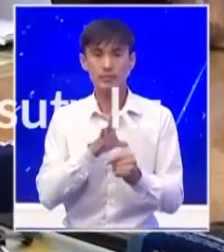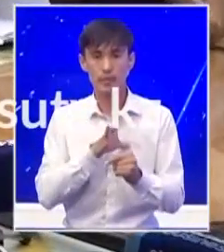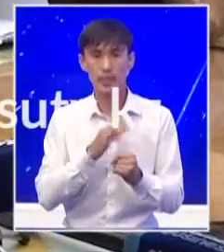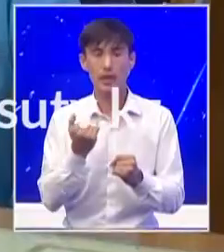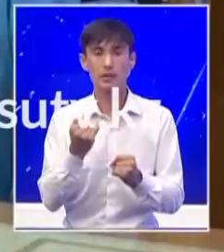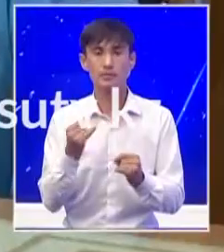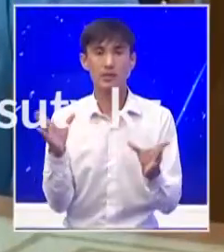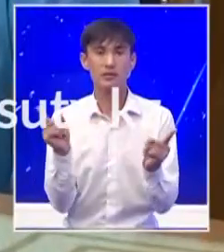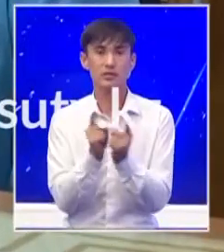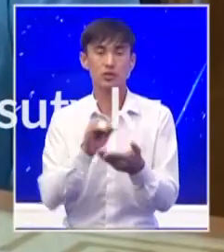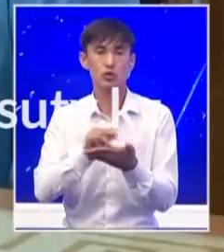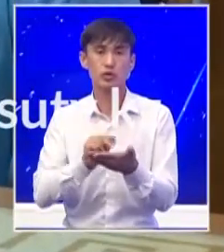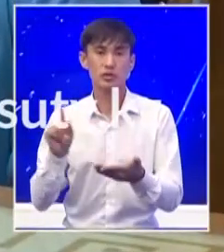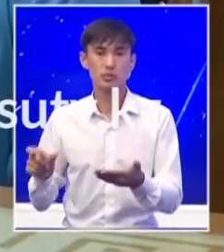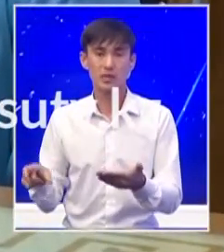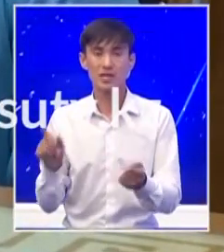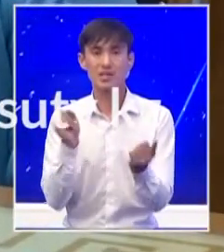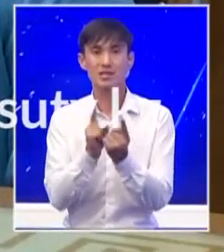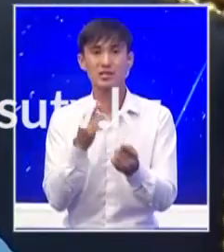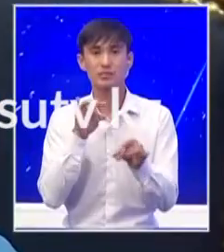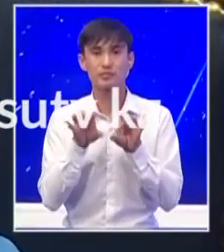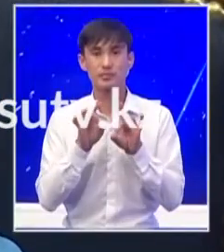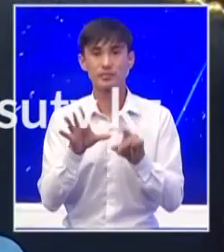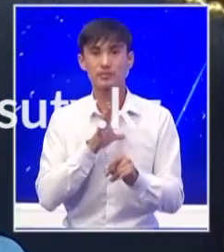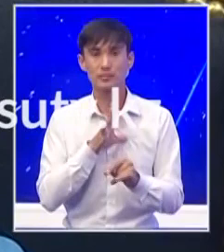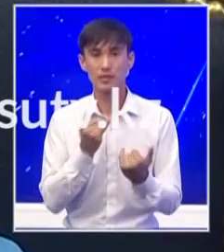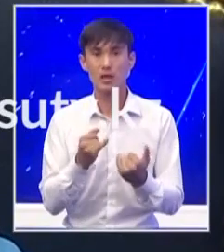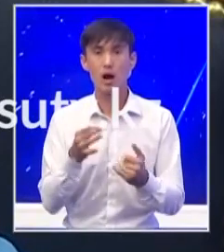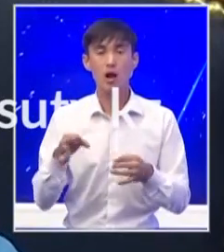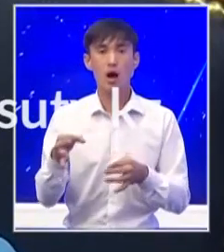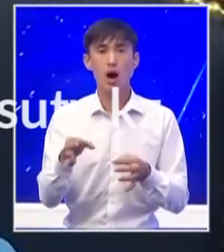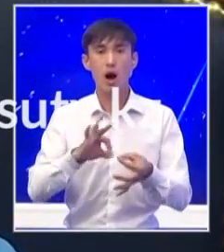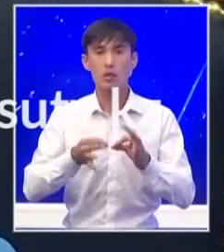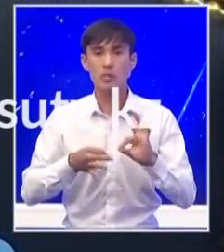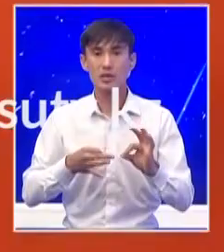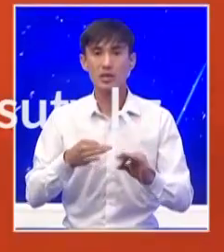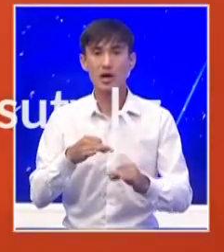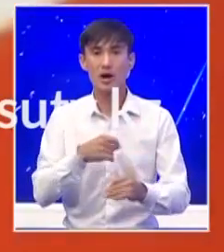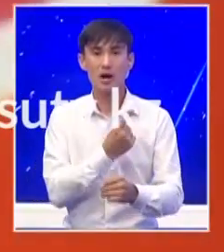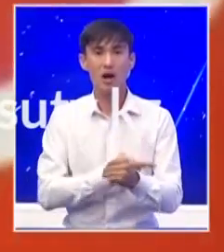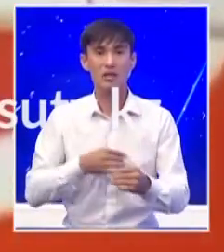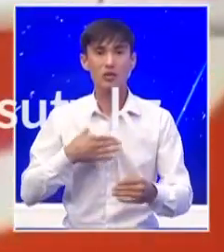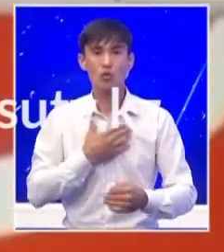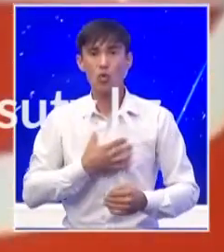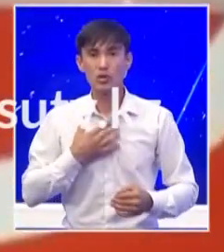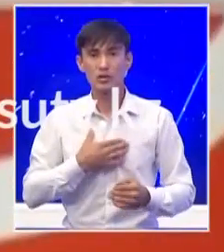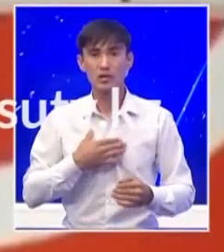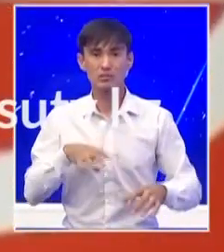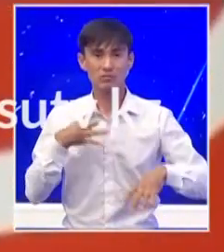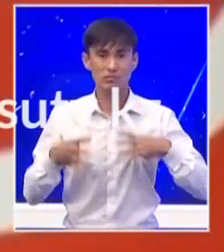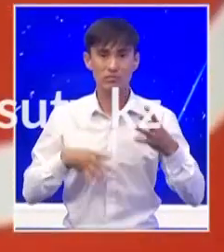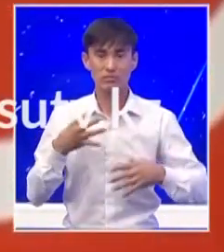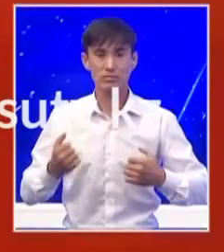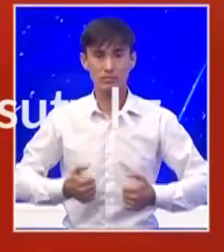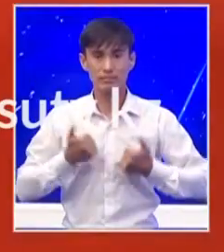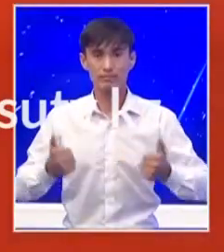зілтемірші журналистермен кездесті. Жиын барысында Игорь Сон бұл олимпиадада қатты толқығандығын жасырмады. Әйтсе де намысын қамшылап, жаттықтырушылар